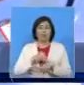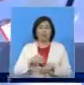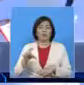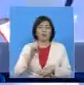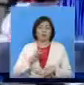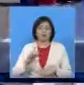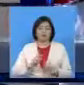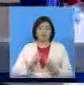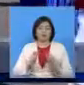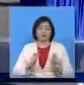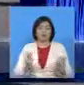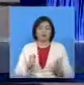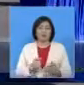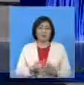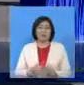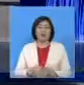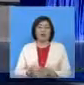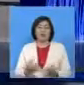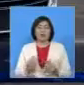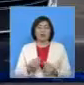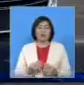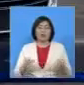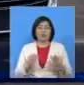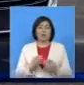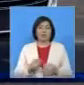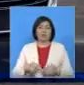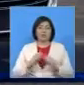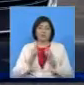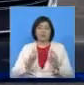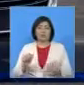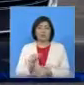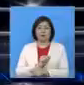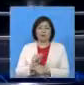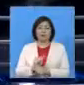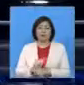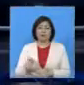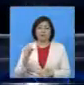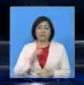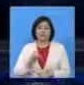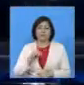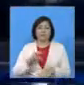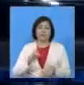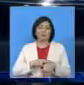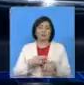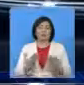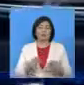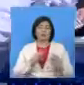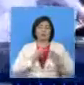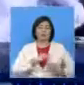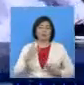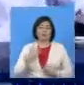награды начальника департамента полиции. Также коллективу подарили автомобиль. В Хромтауском районном отделе полиции сегодня